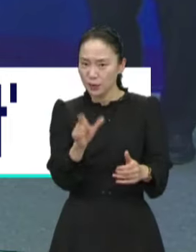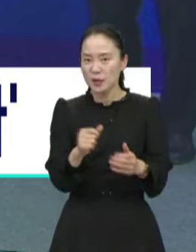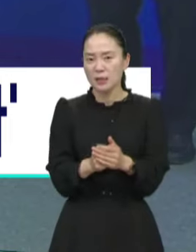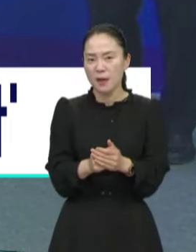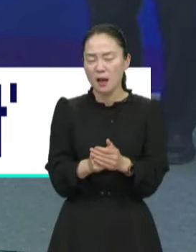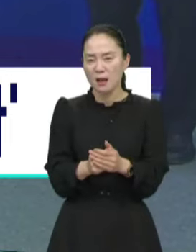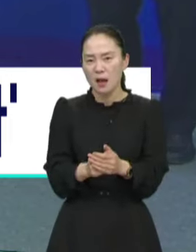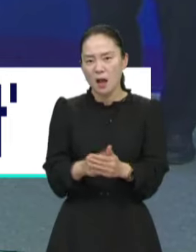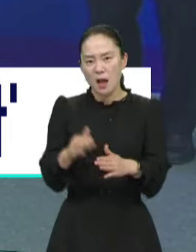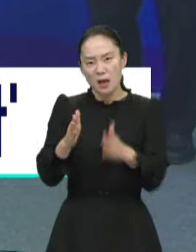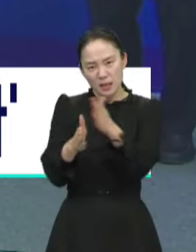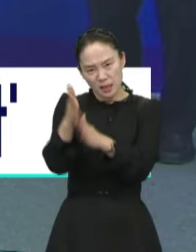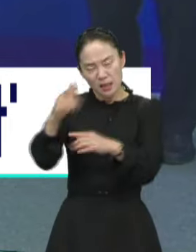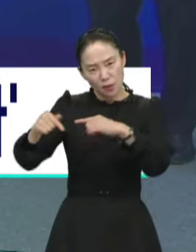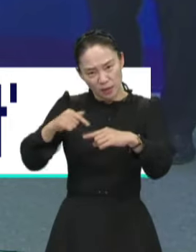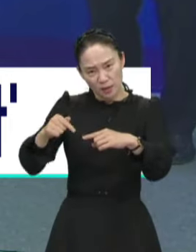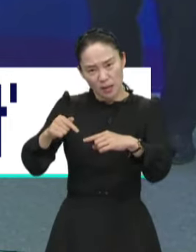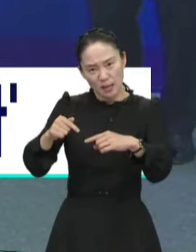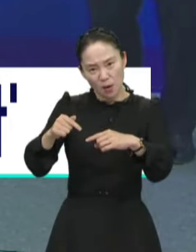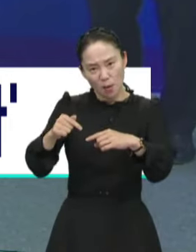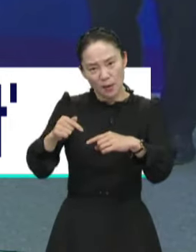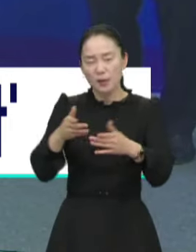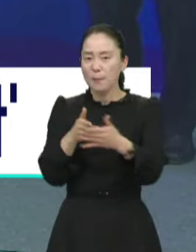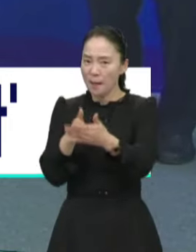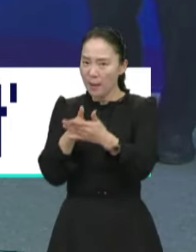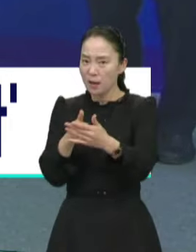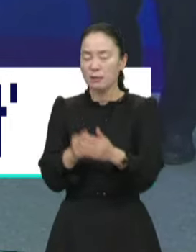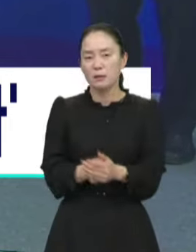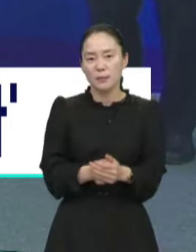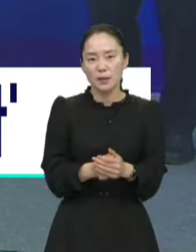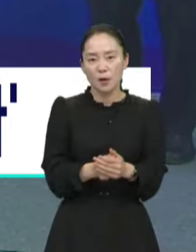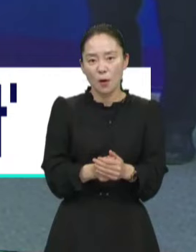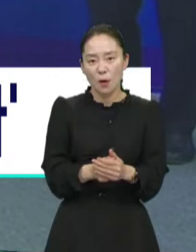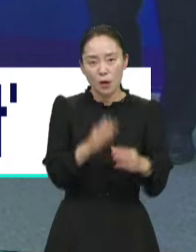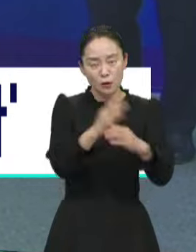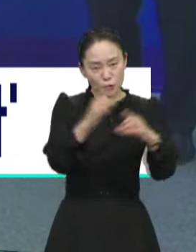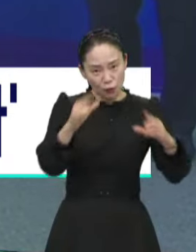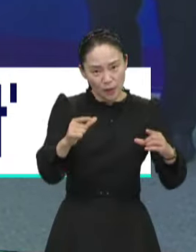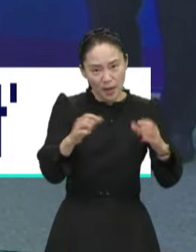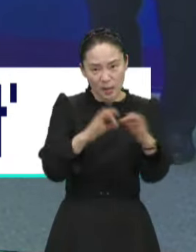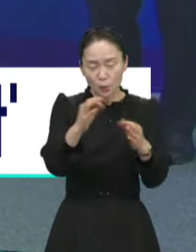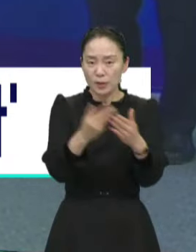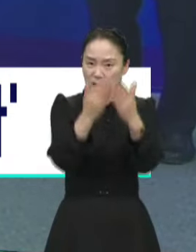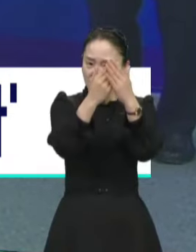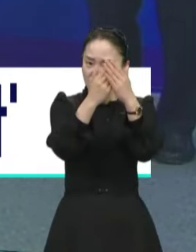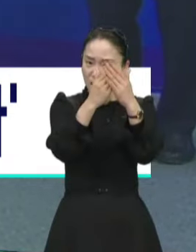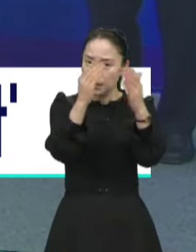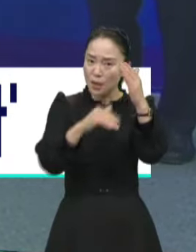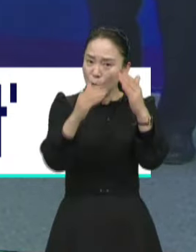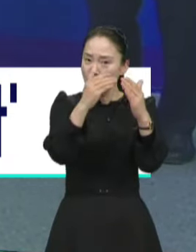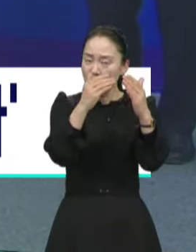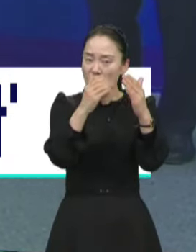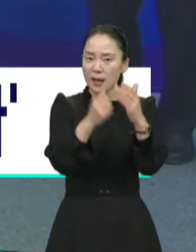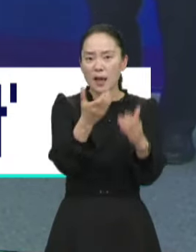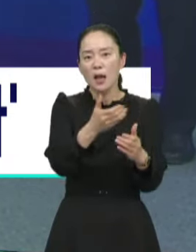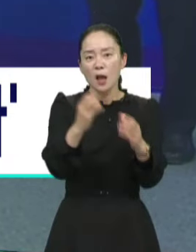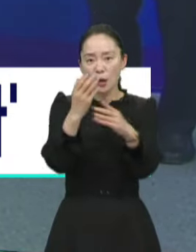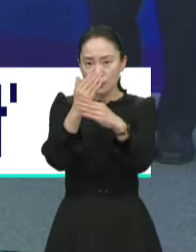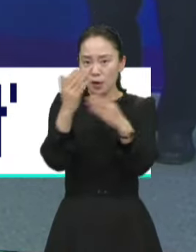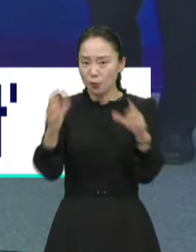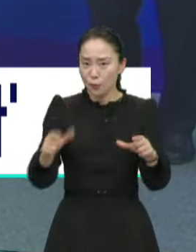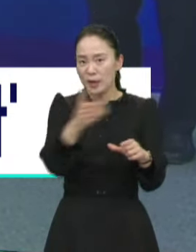시정에 대한 비판을 내놓았는데 중구에 있는 소상공인 시장 진흥공단의 유성구 이전을 놓고서는 의견이